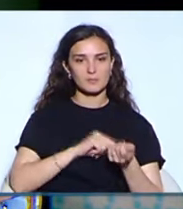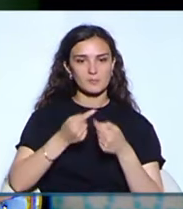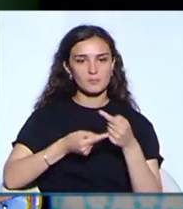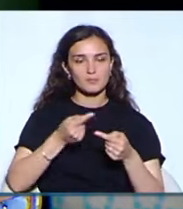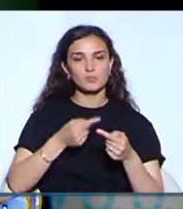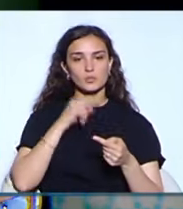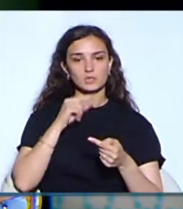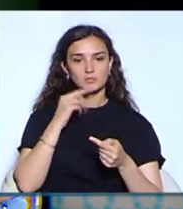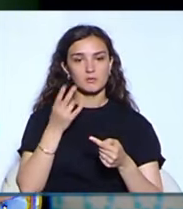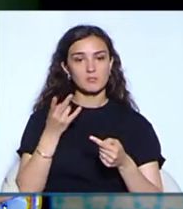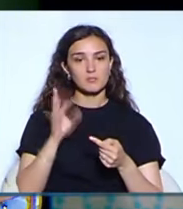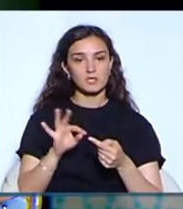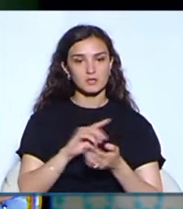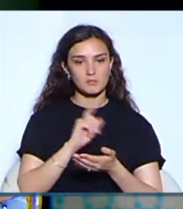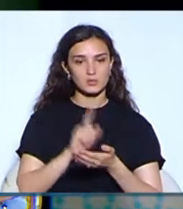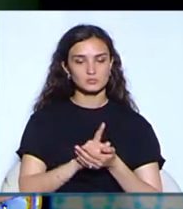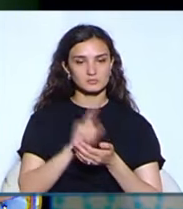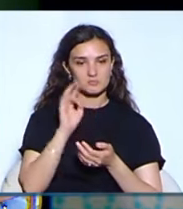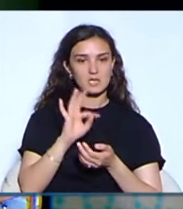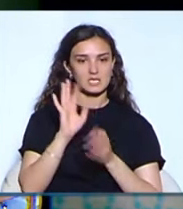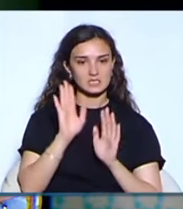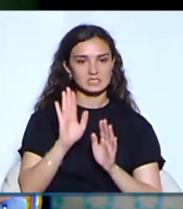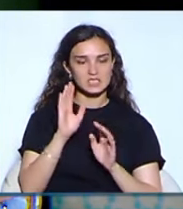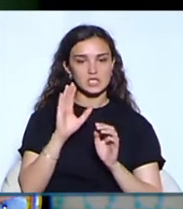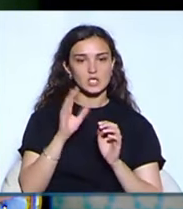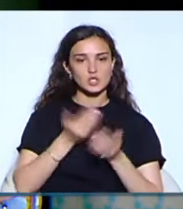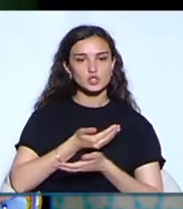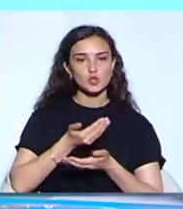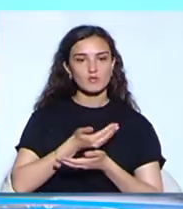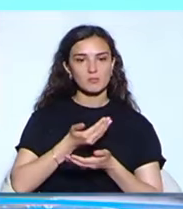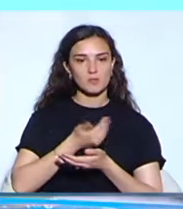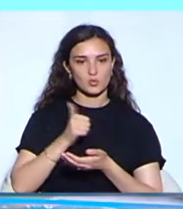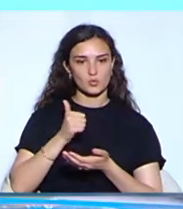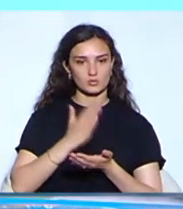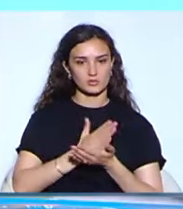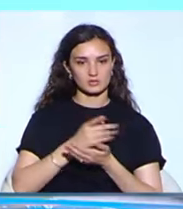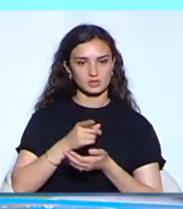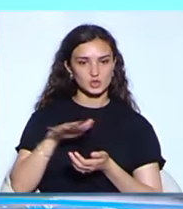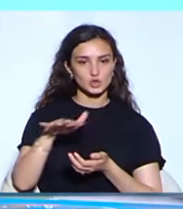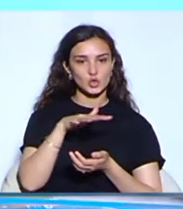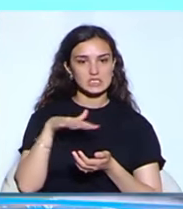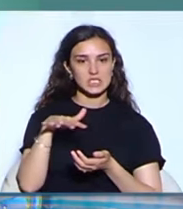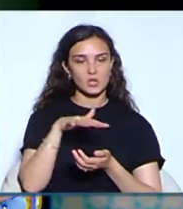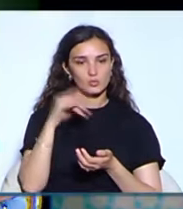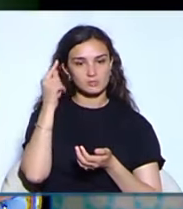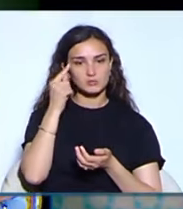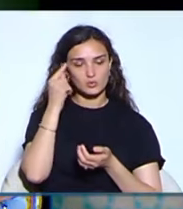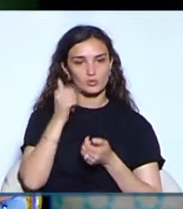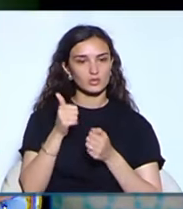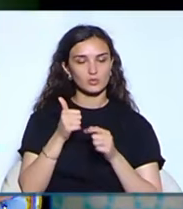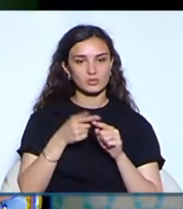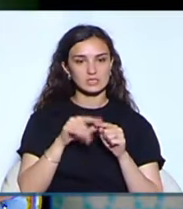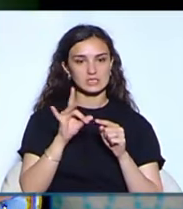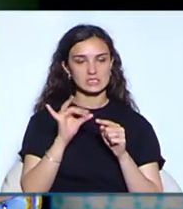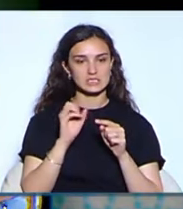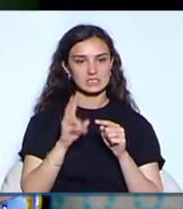მაგრამ აქცენტი გააკეთეთ ფსიქოსოციალურ რისკ ფაქტორებზე. იმიტომ რომ აღმოჩნდა, რომ თურმე ფსიქოსოციალურ რისკ